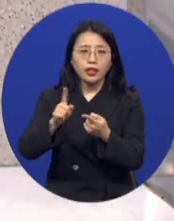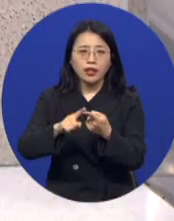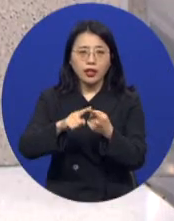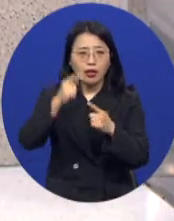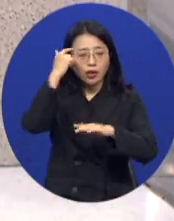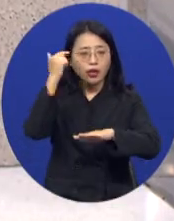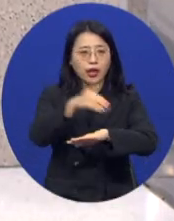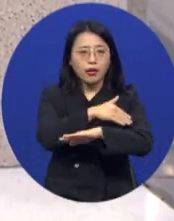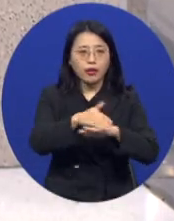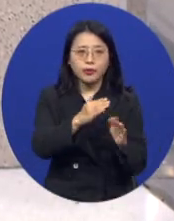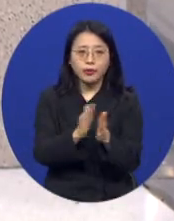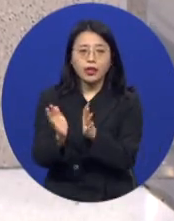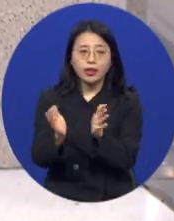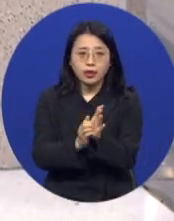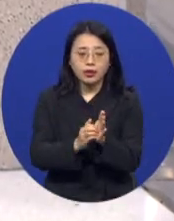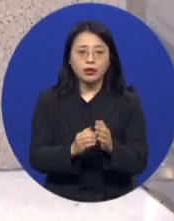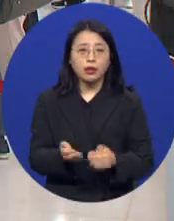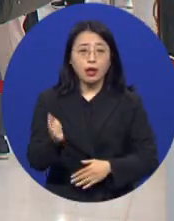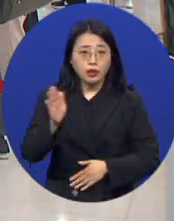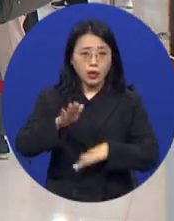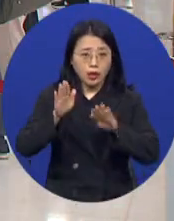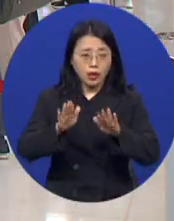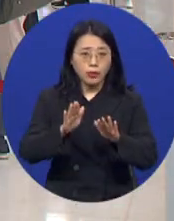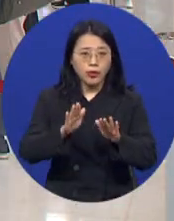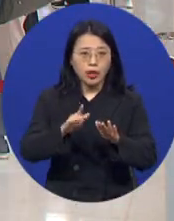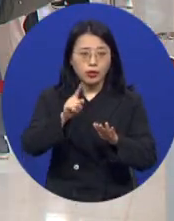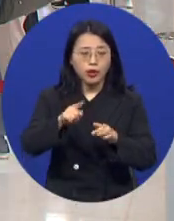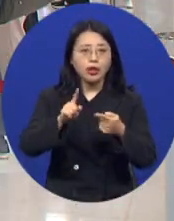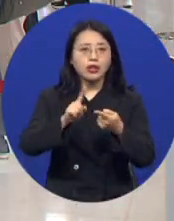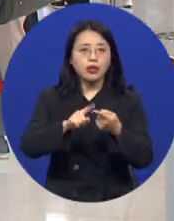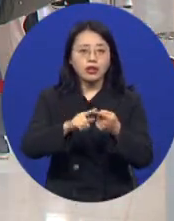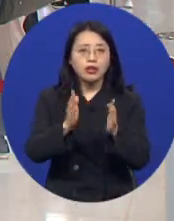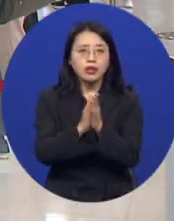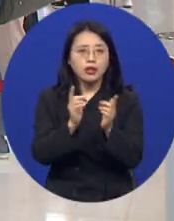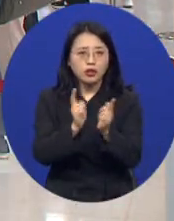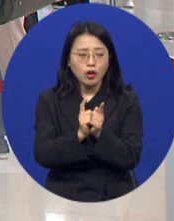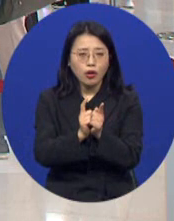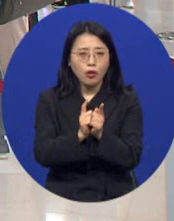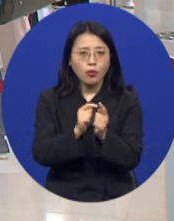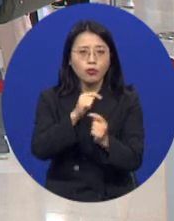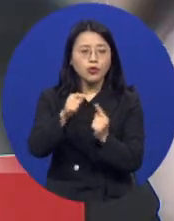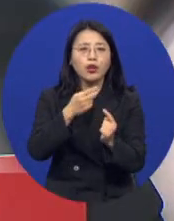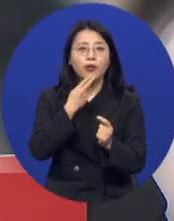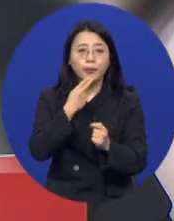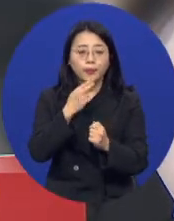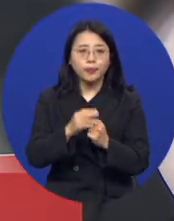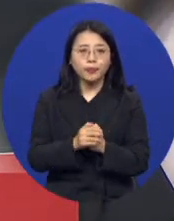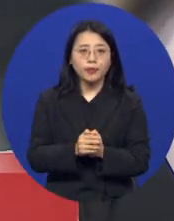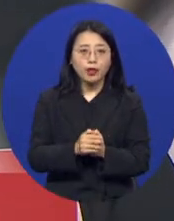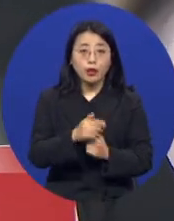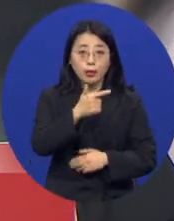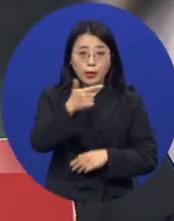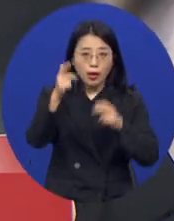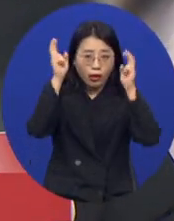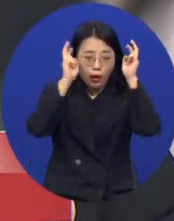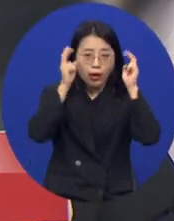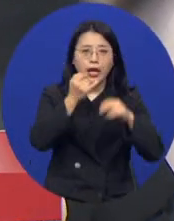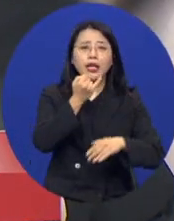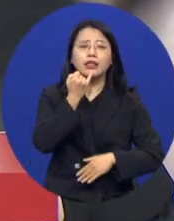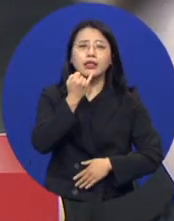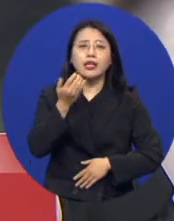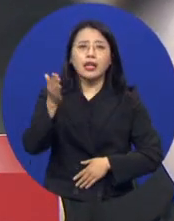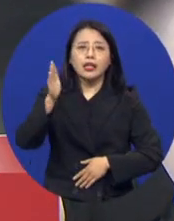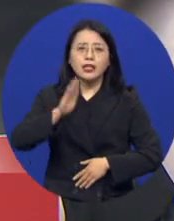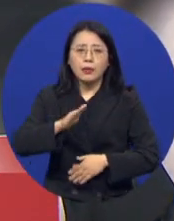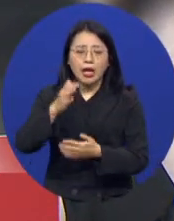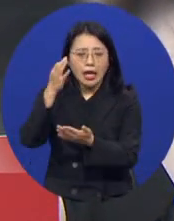겁니다. 하지만 대응은 부족했습니다. 특히 대체 항공기 여력이 있는 대형 항공사에 비해 저비용 항공사들의